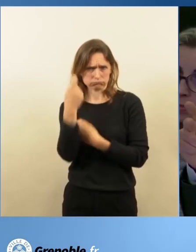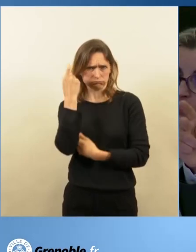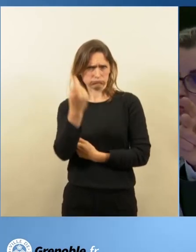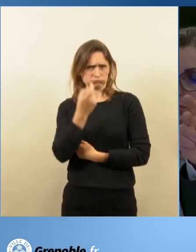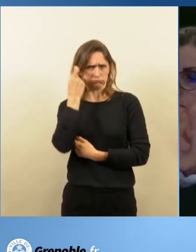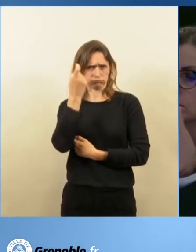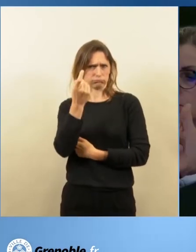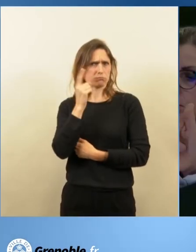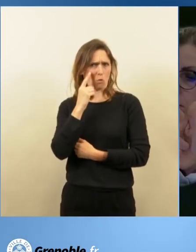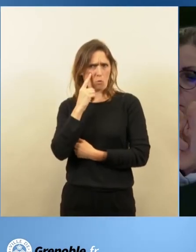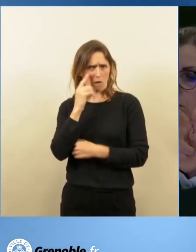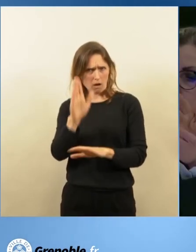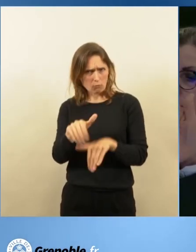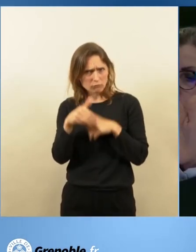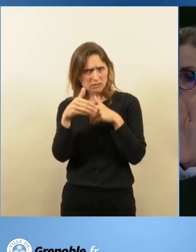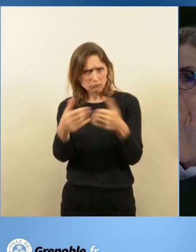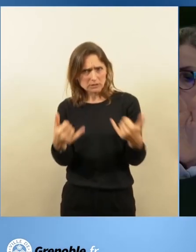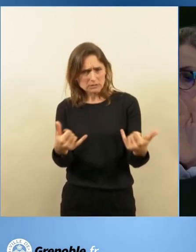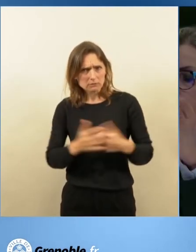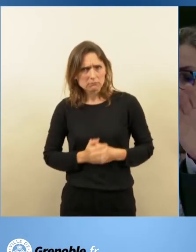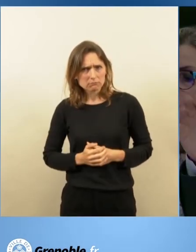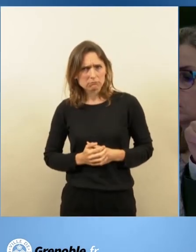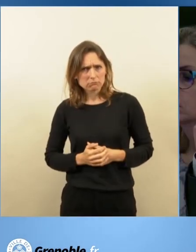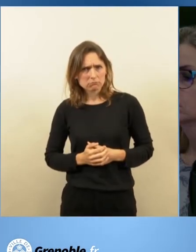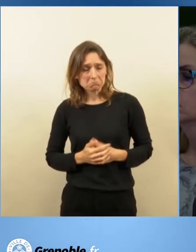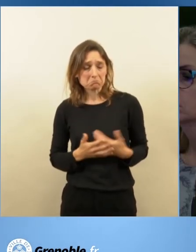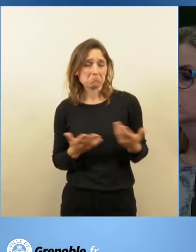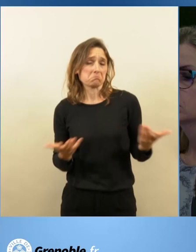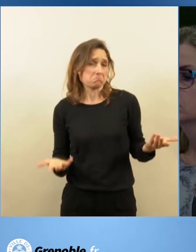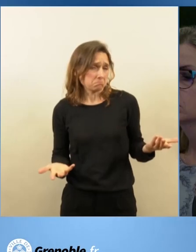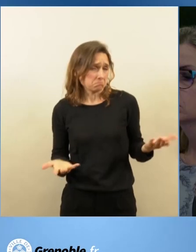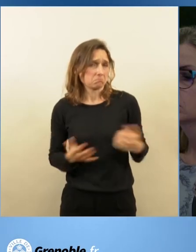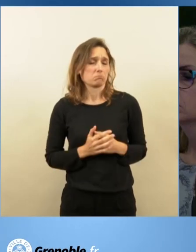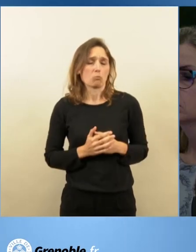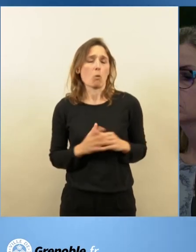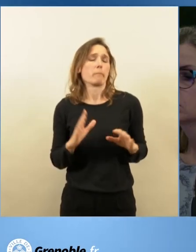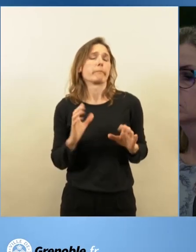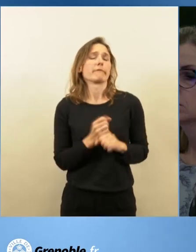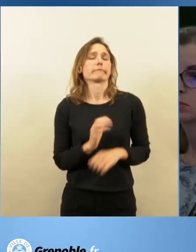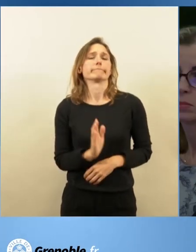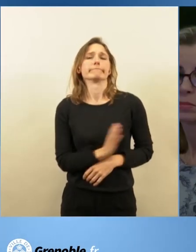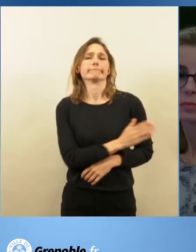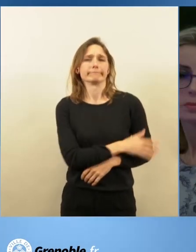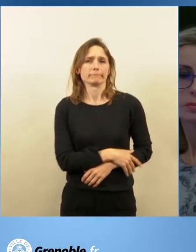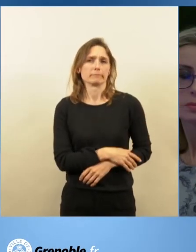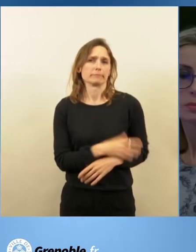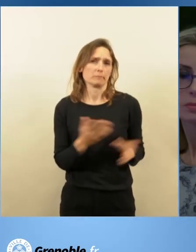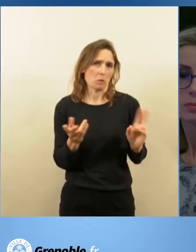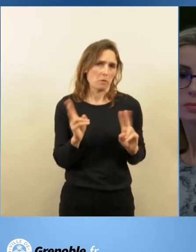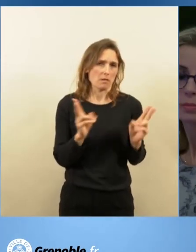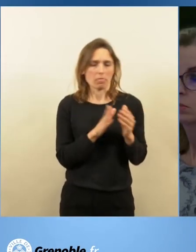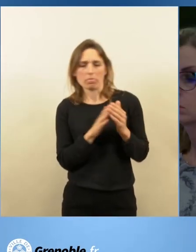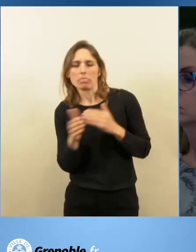pourquoi vous y rester quelle est la raison je vais pas plus loin parce qu'on pourrait on pourrait dire qu'il y a des raisons